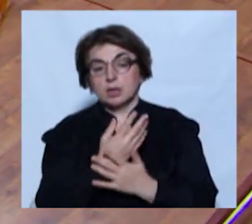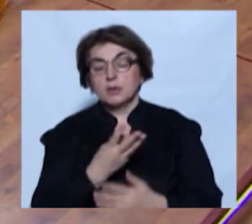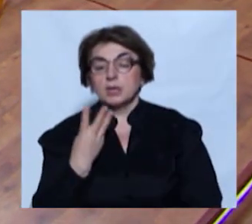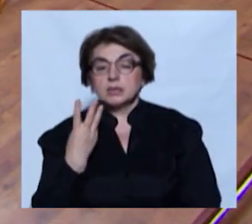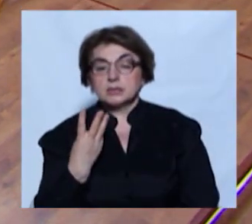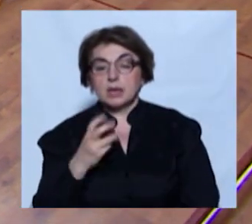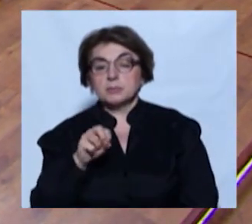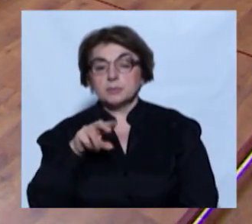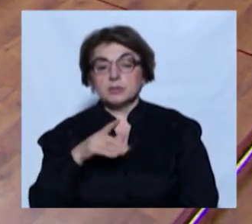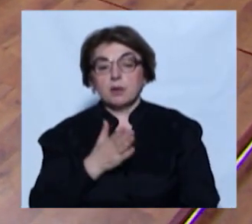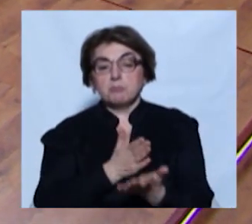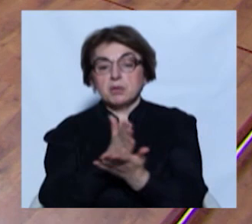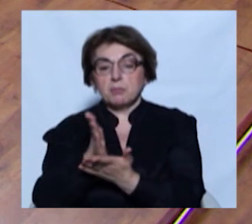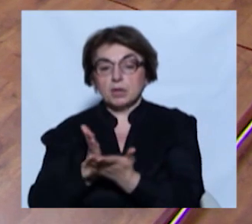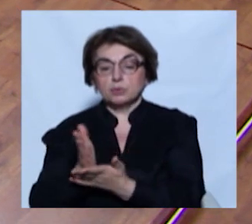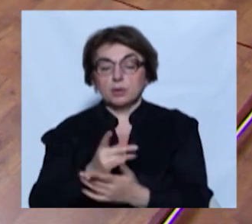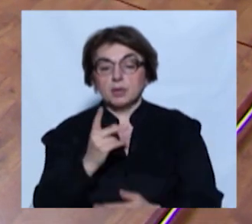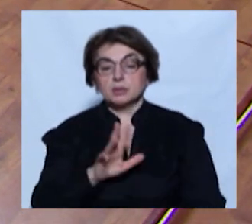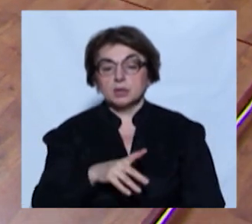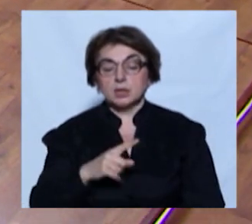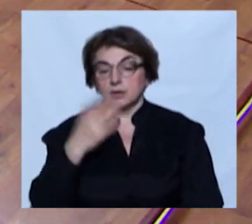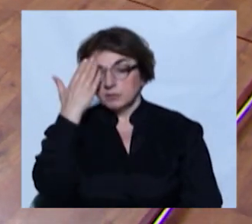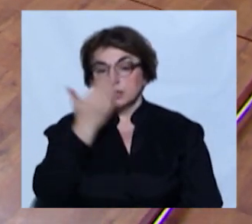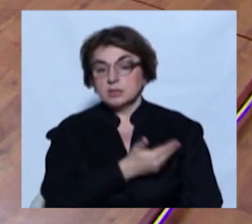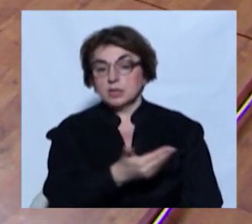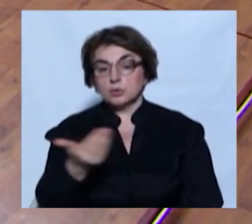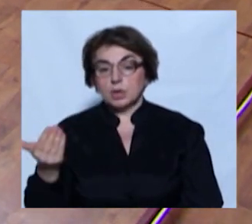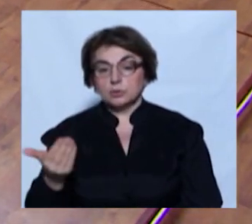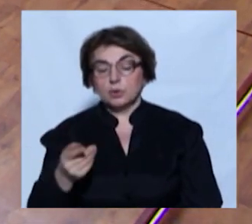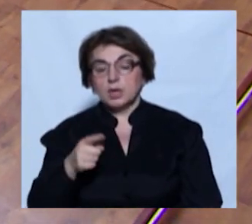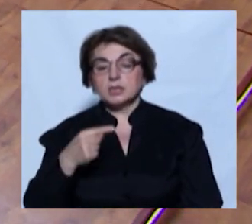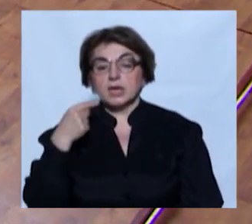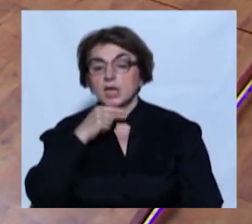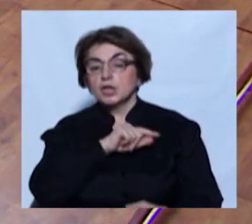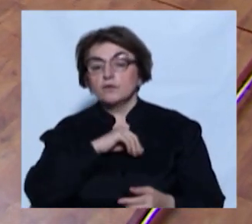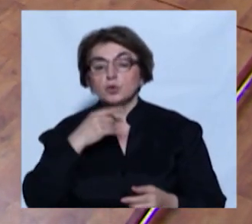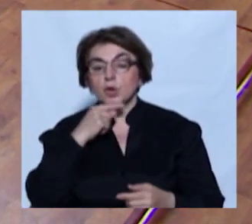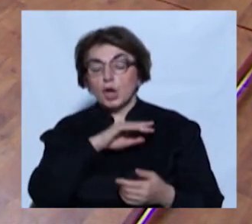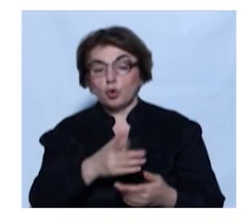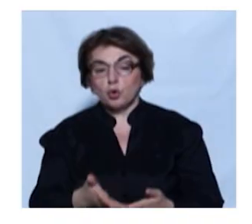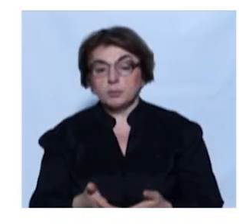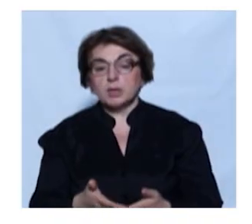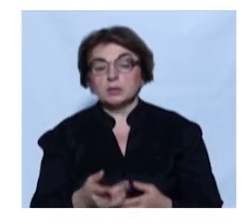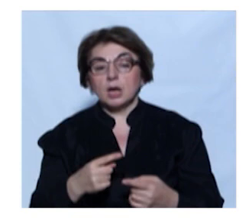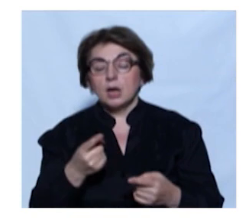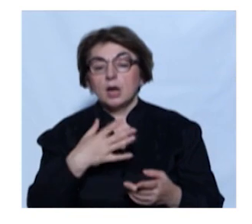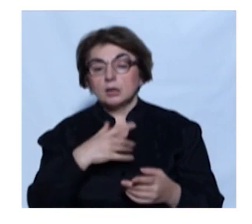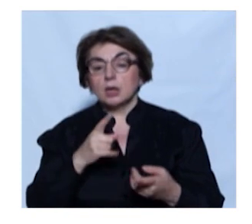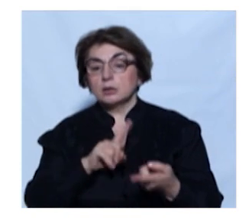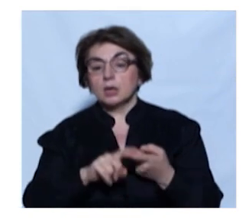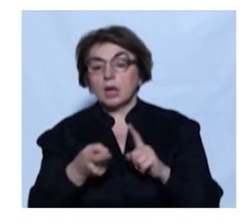სამ ასპექტს, სამ მიმართულებას. ეს გახლავთ საზოგადოება, ეს გახლავთ ეკონომიკა და გარემო. რა კავშირია მათ